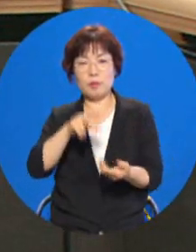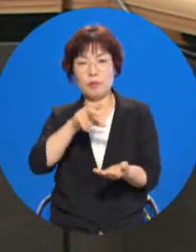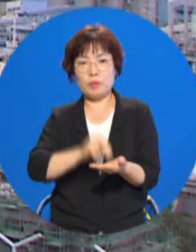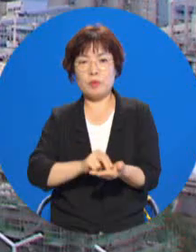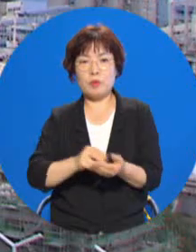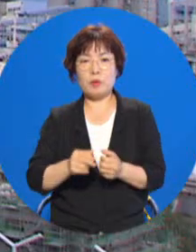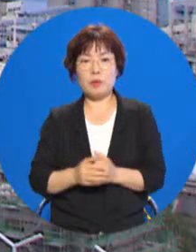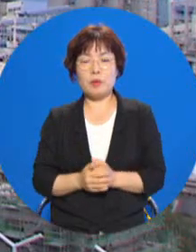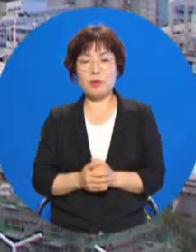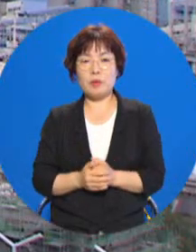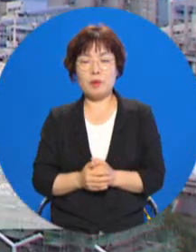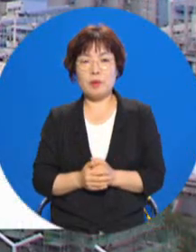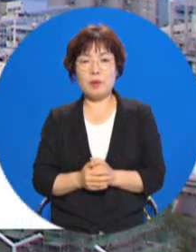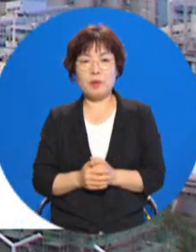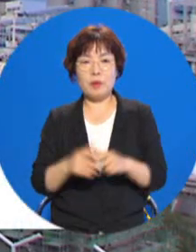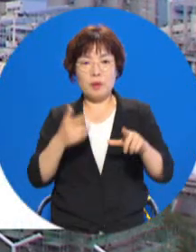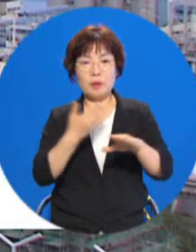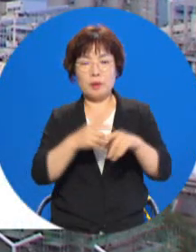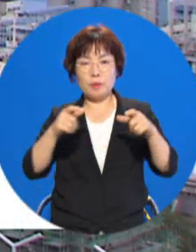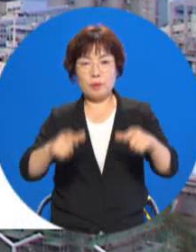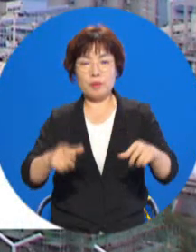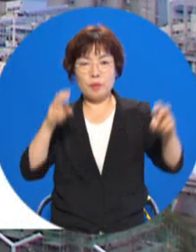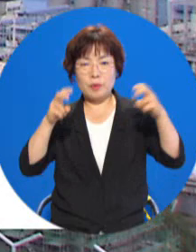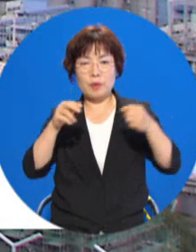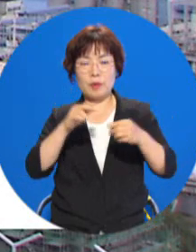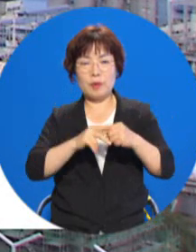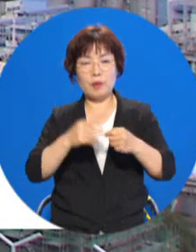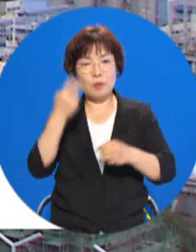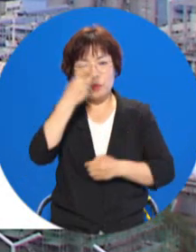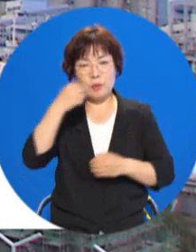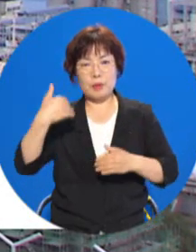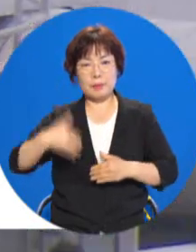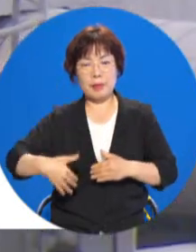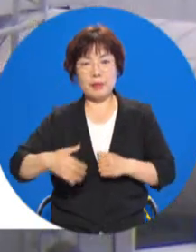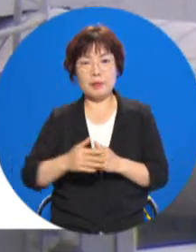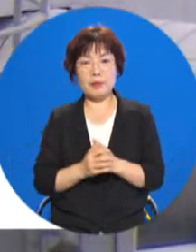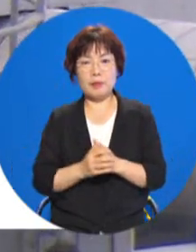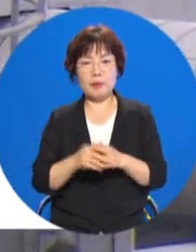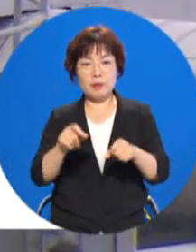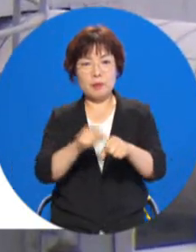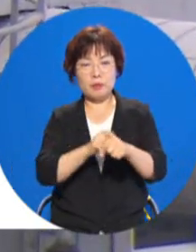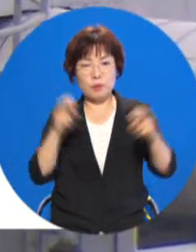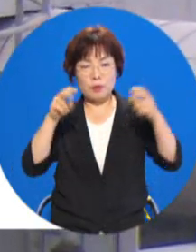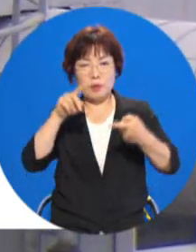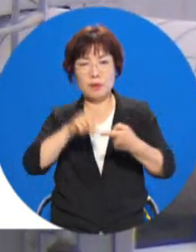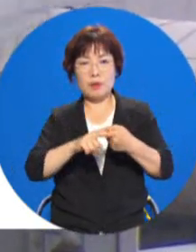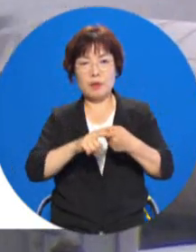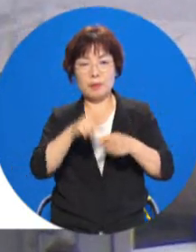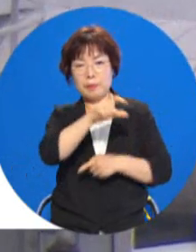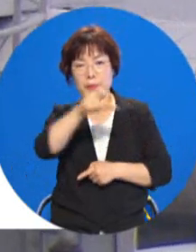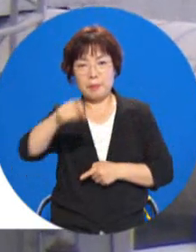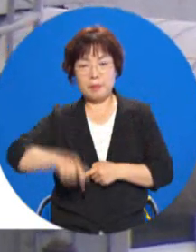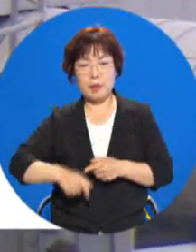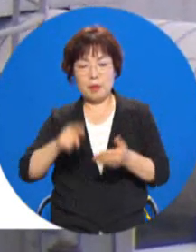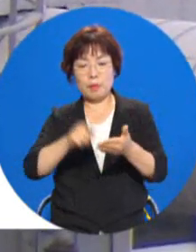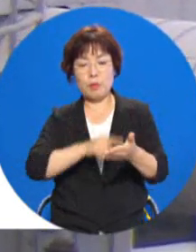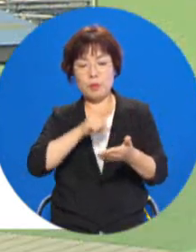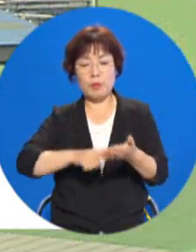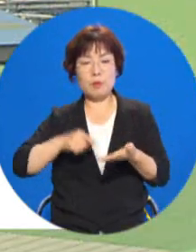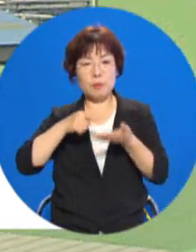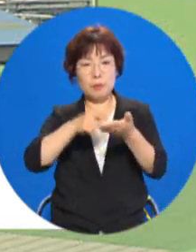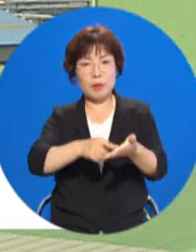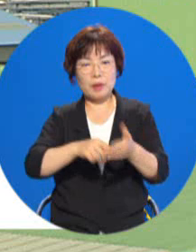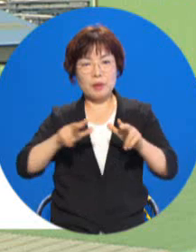지적했습니다. 반면 다른 기업들에 대한 수사가 끝나지 않은 상황에서 특정 업체들에게 직간접적인 보상을 요구하는